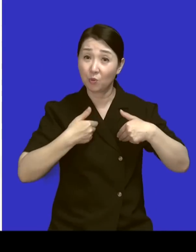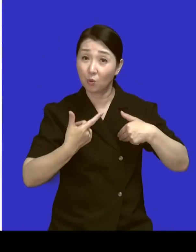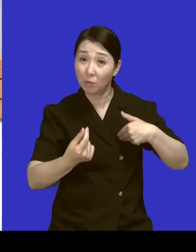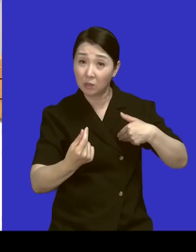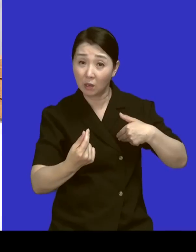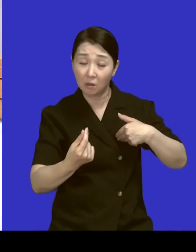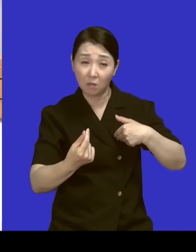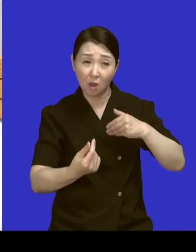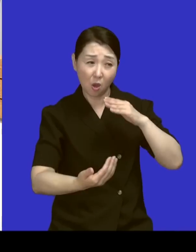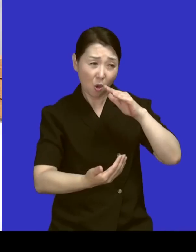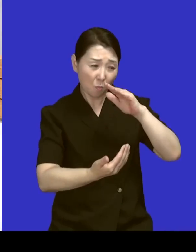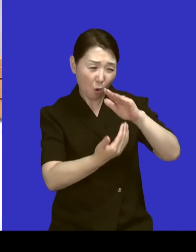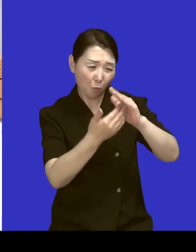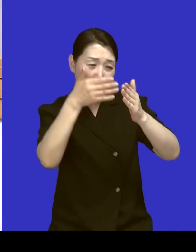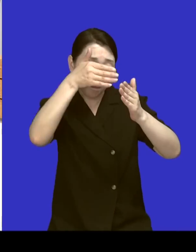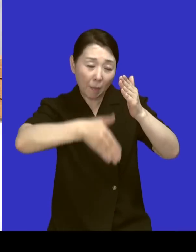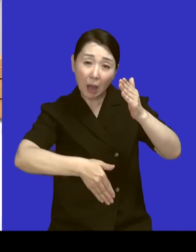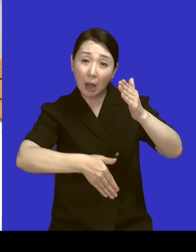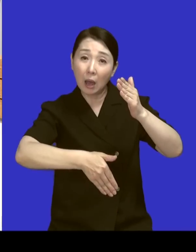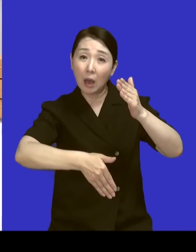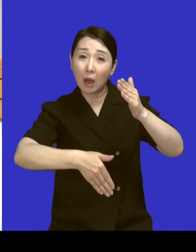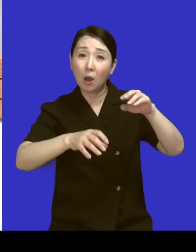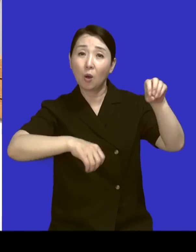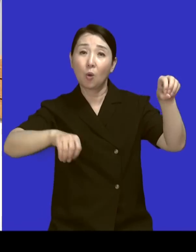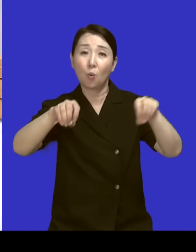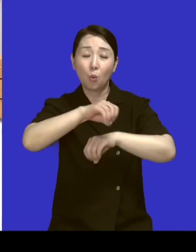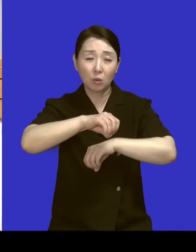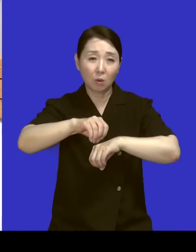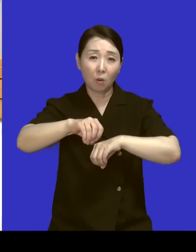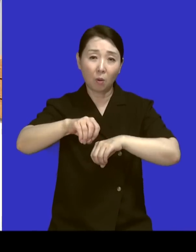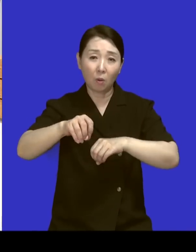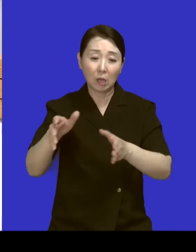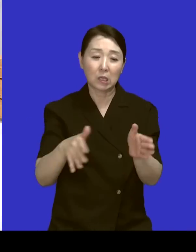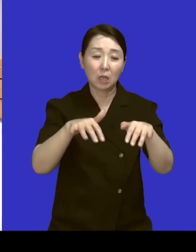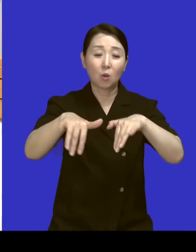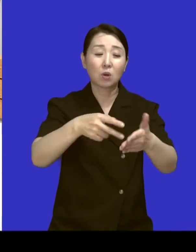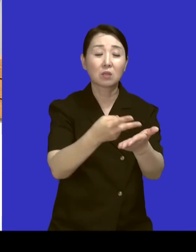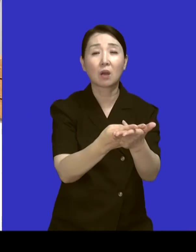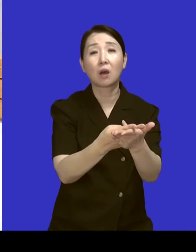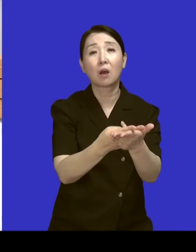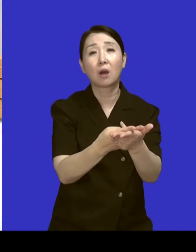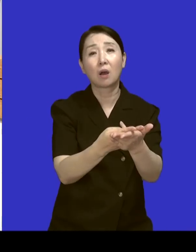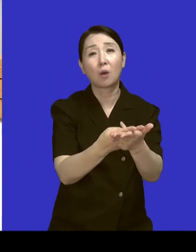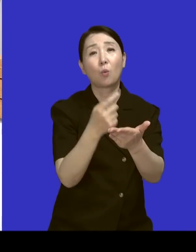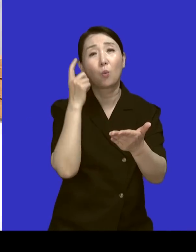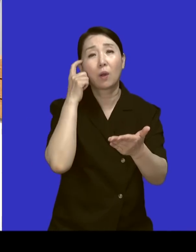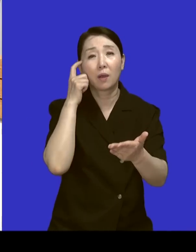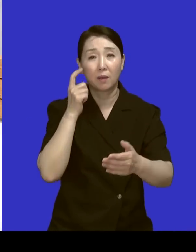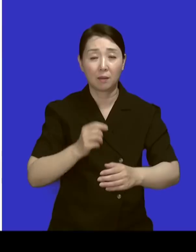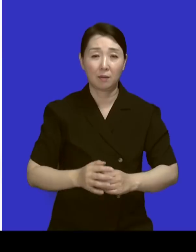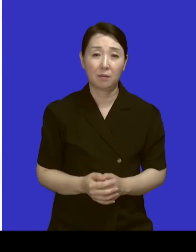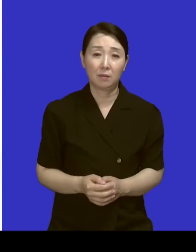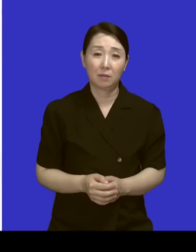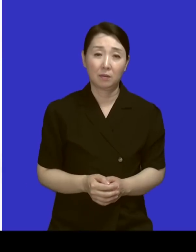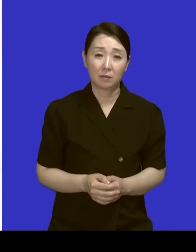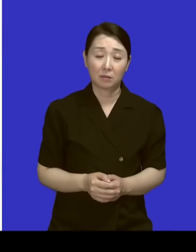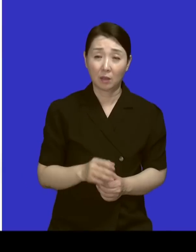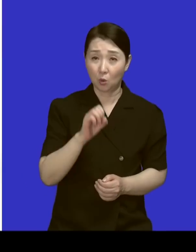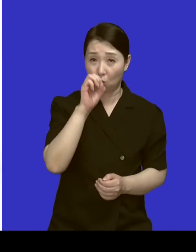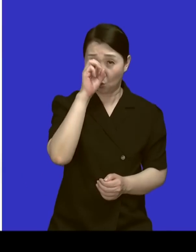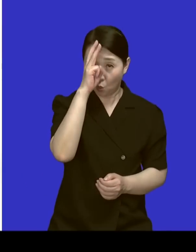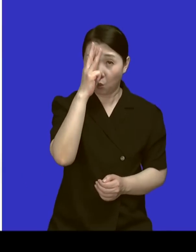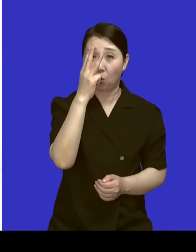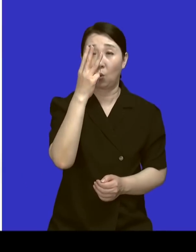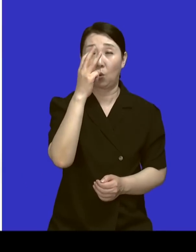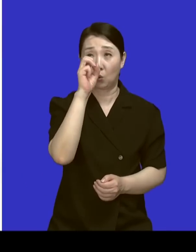네네. 목표도 못 이루시고 그렇죠. 오히려 뭐 이렇게 막 노숙까지 하게 되는 일이 예. 있으셨다는데 어떤 일이 있으셨던 거예요? 고등학교